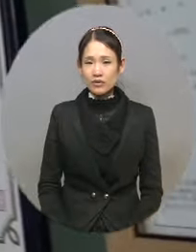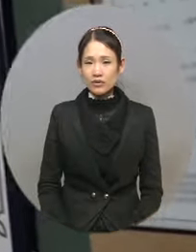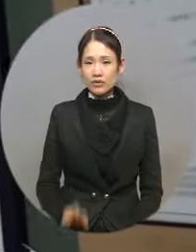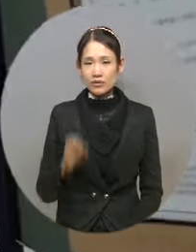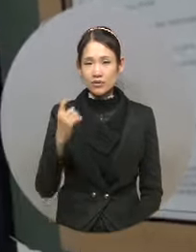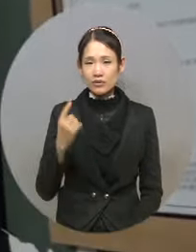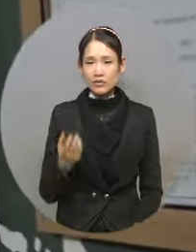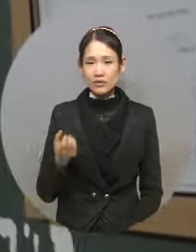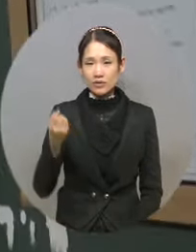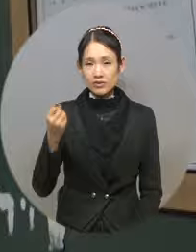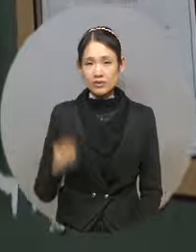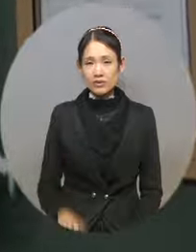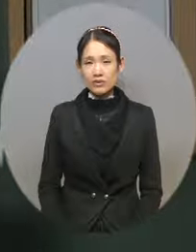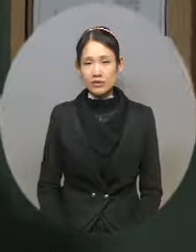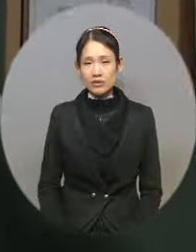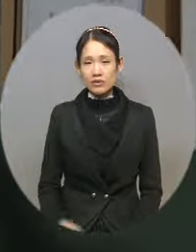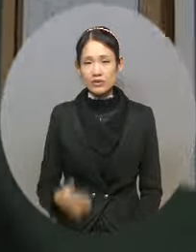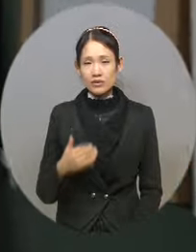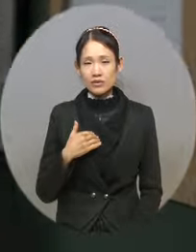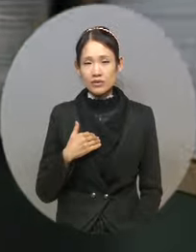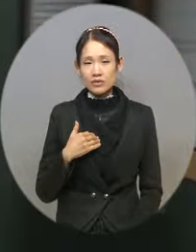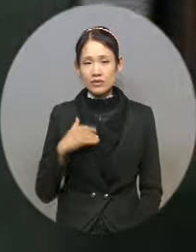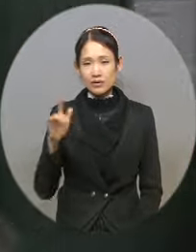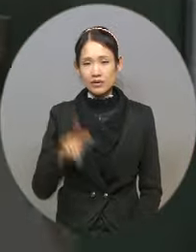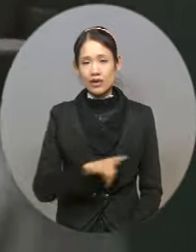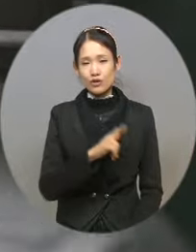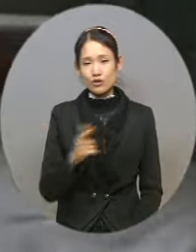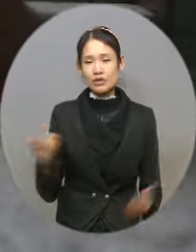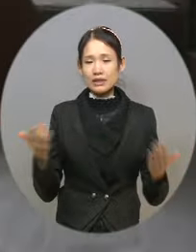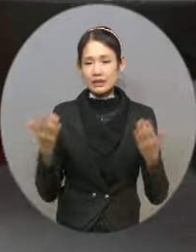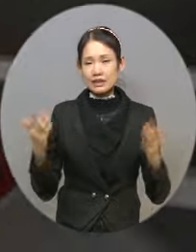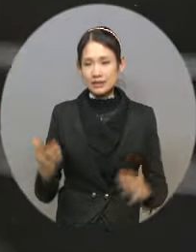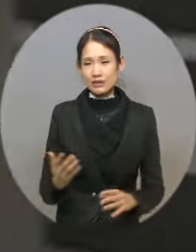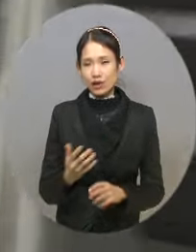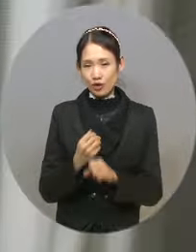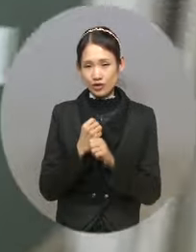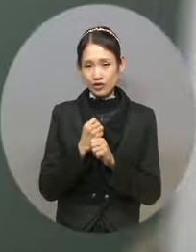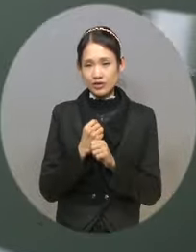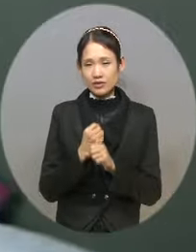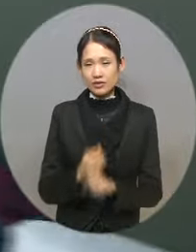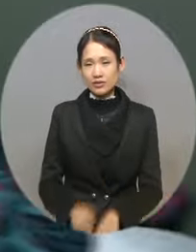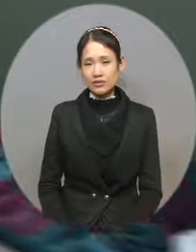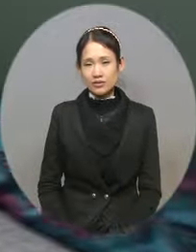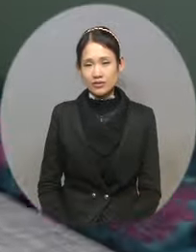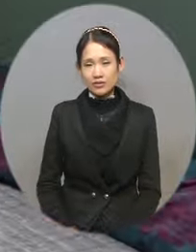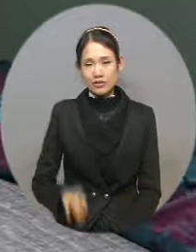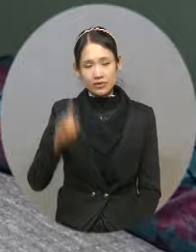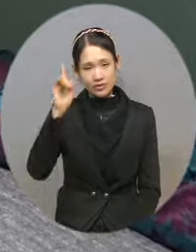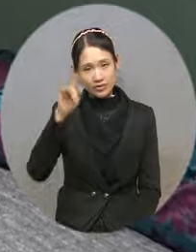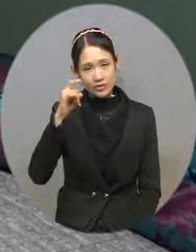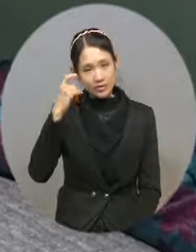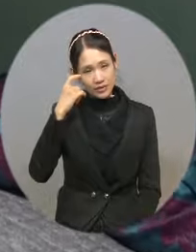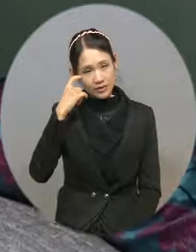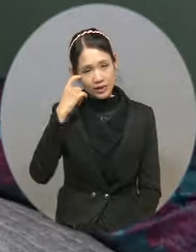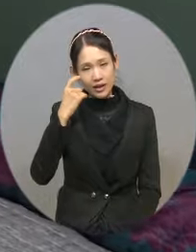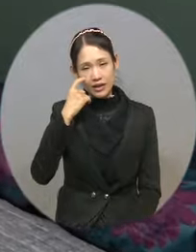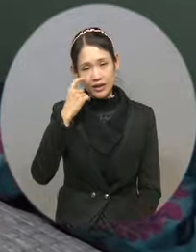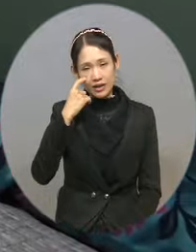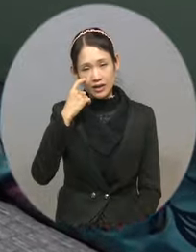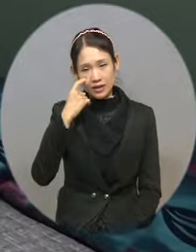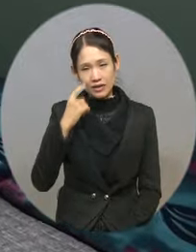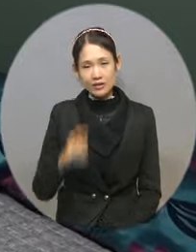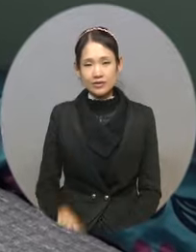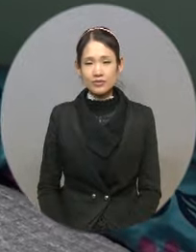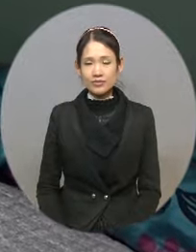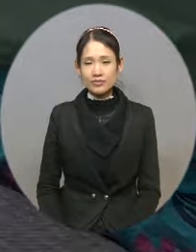포를 가지고 저의 하루의 일과를 정리하고 내일을 생각하는 시간을